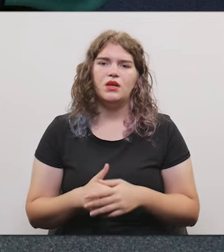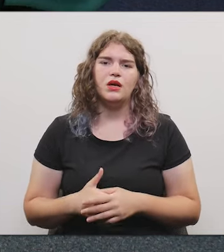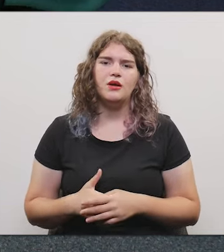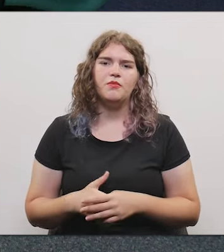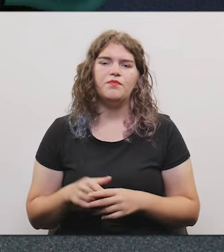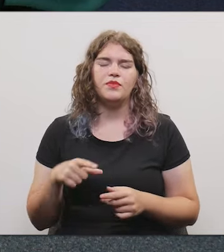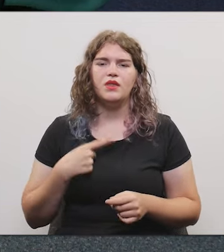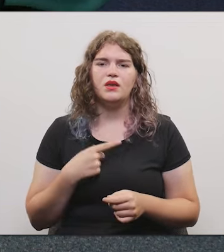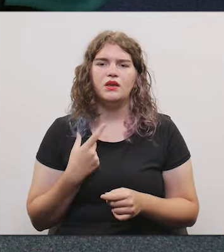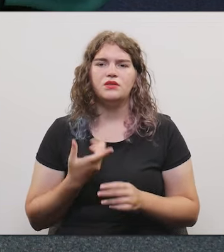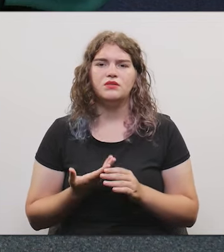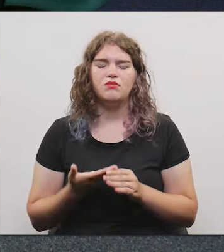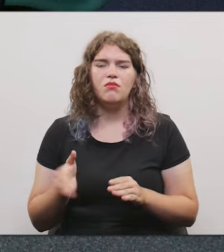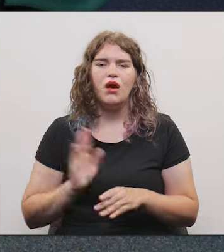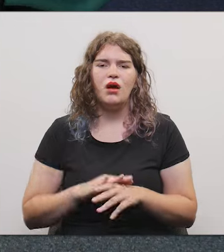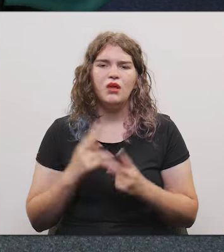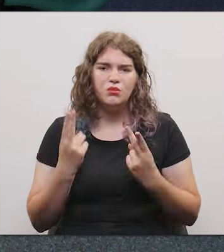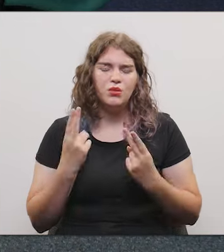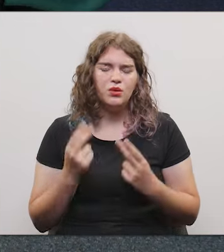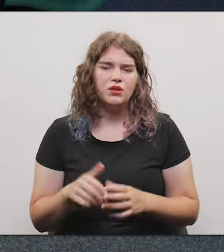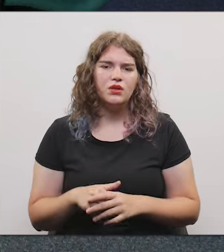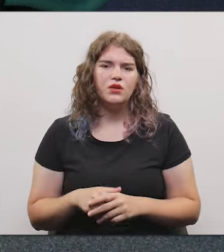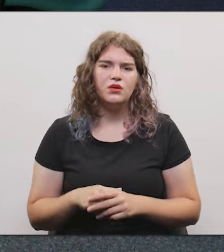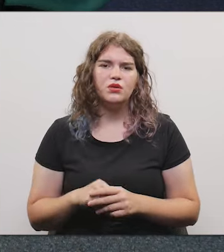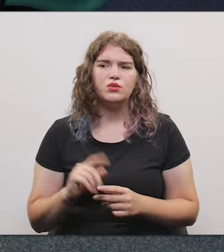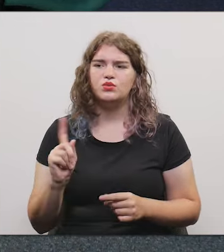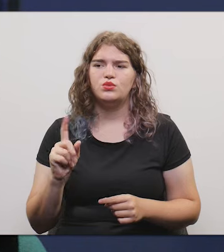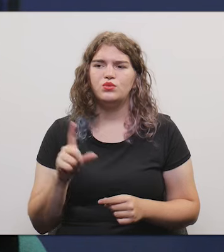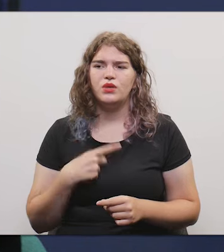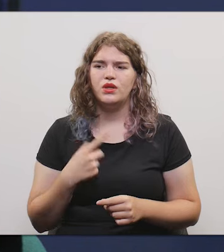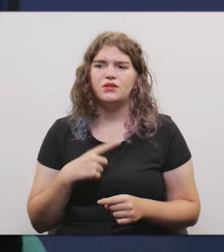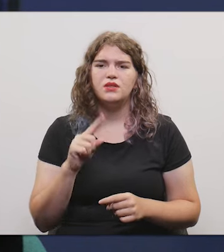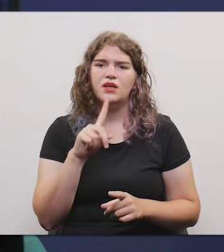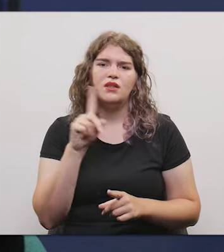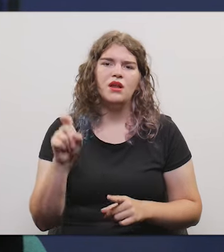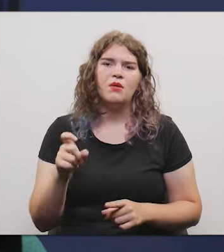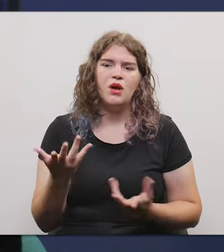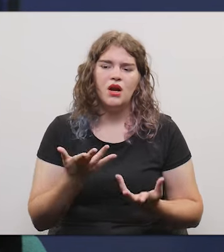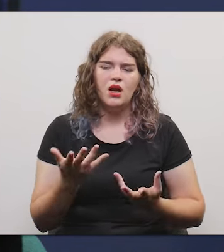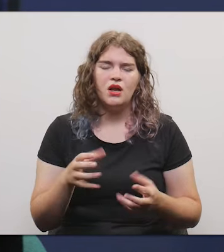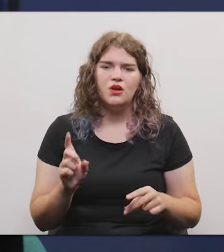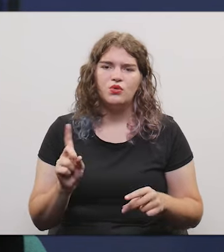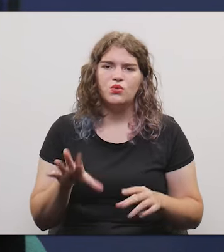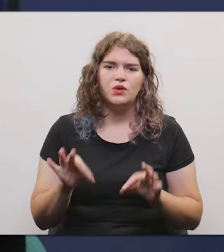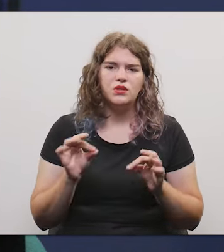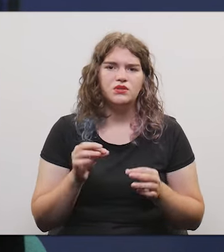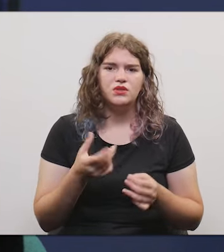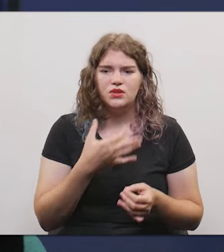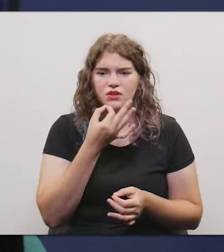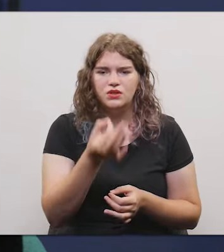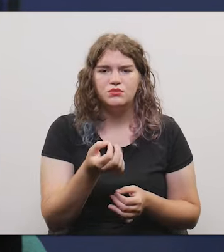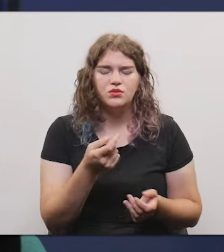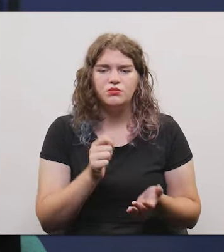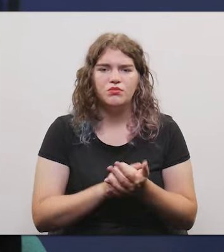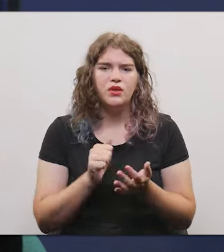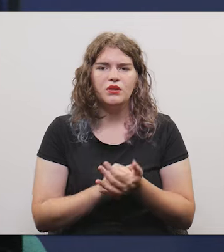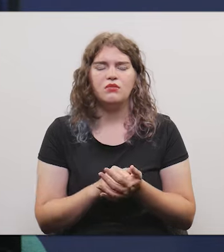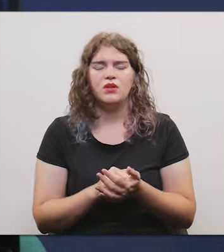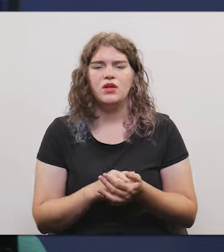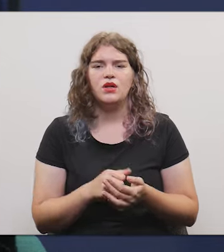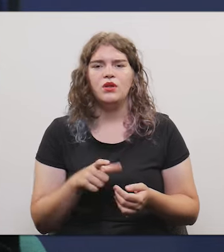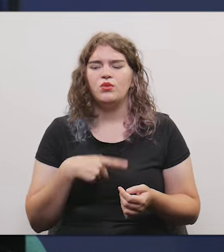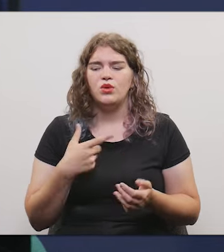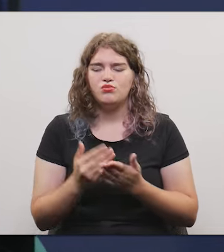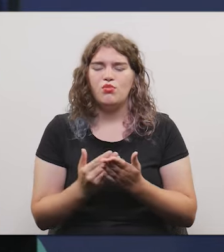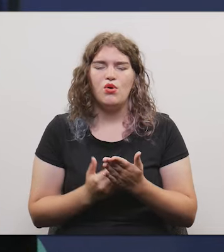Lui. Cred că e cea mai bună metodă. Da. Nu există o întrebare la care să nu găsești răspuns în